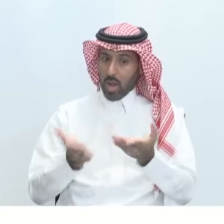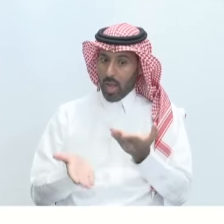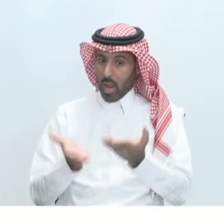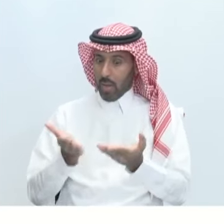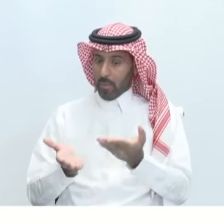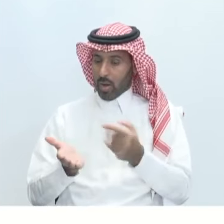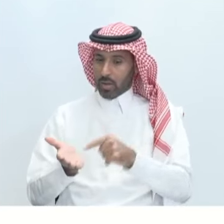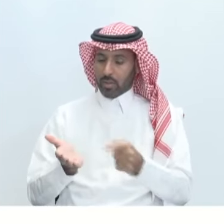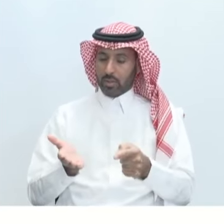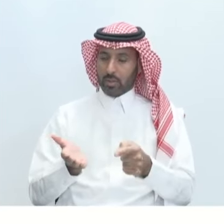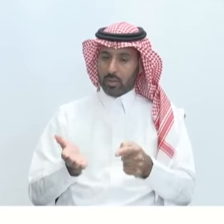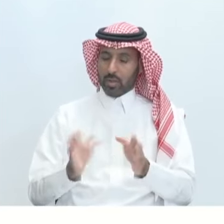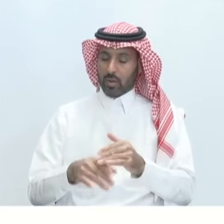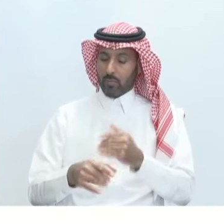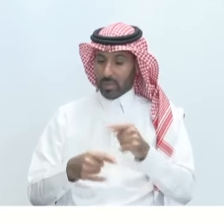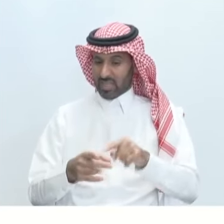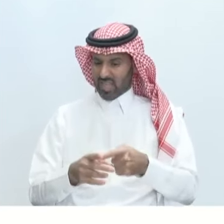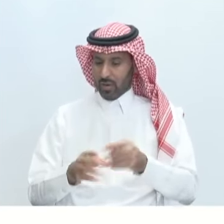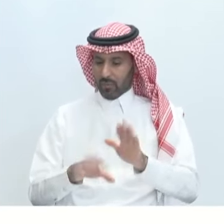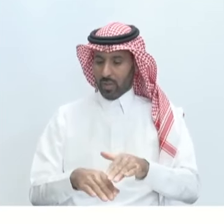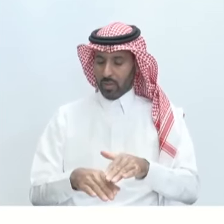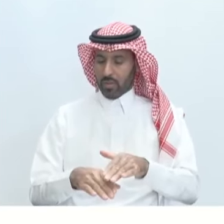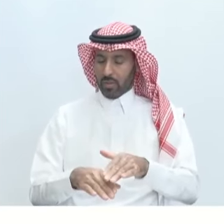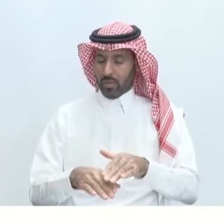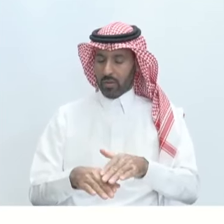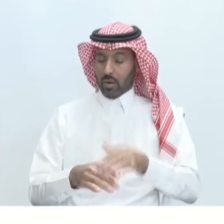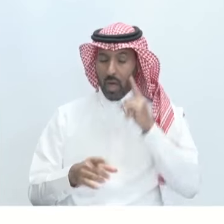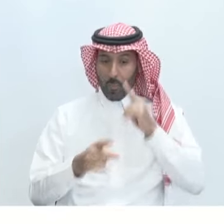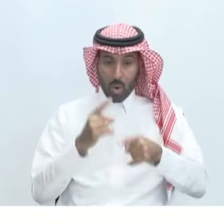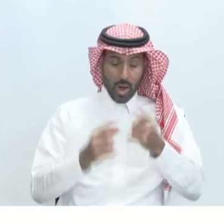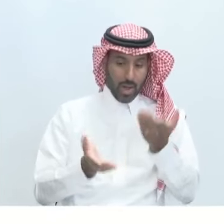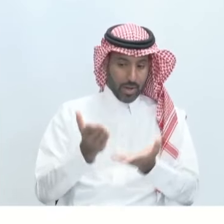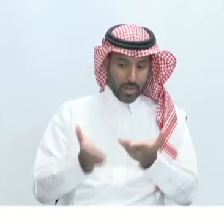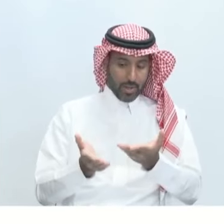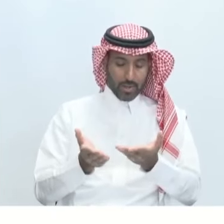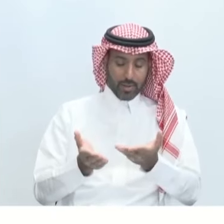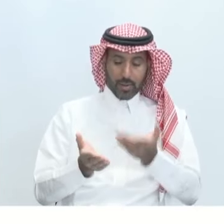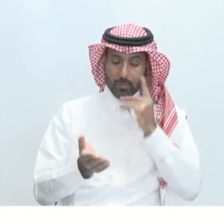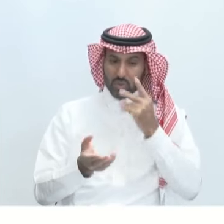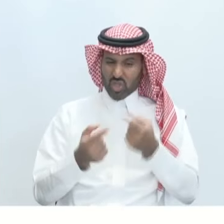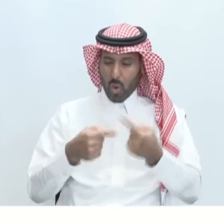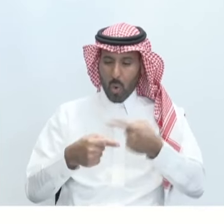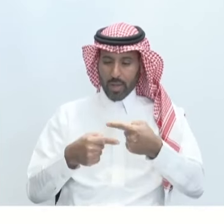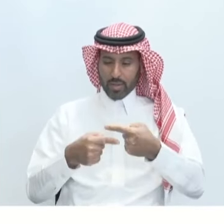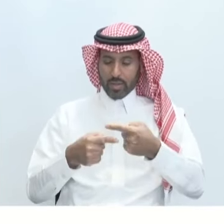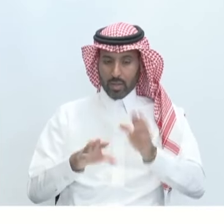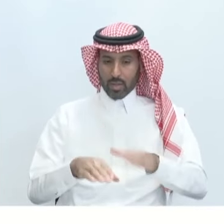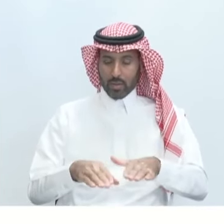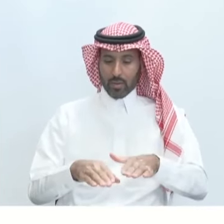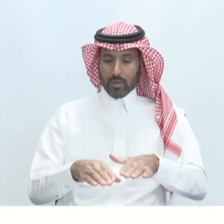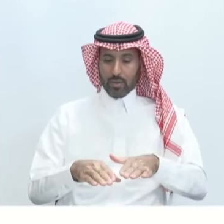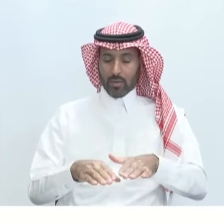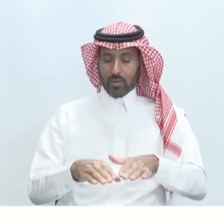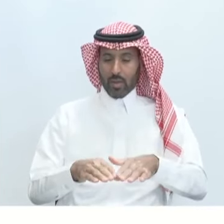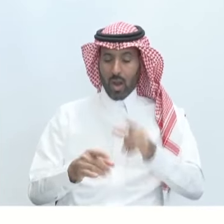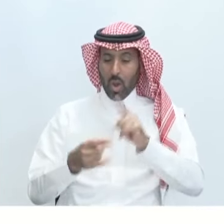المقارنه نحتفظ بالاعداد الافتراضي للبنه المقارنه وهو استخدامنا للمساواه ثم نستخدم